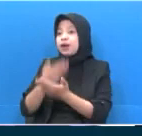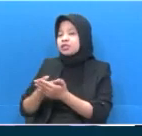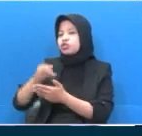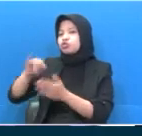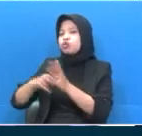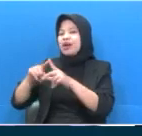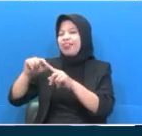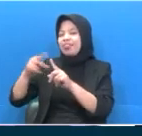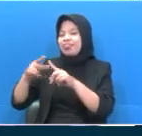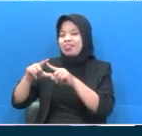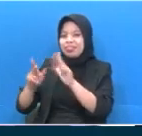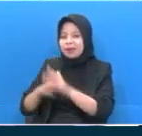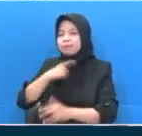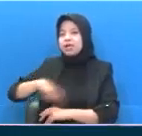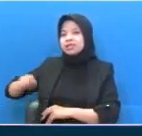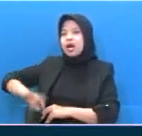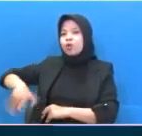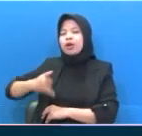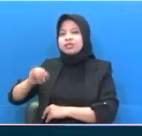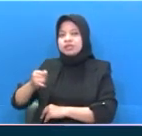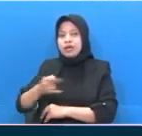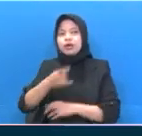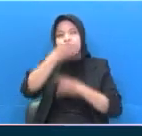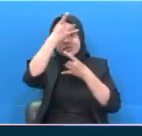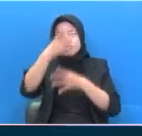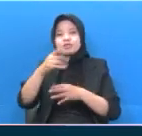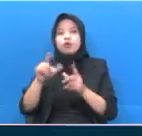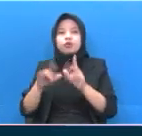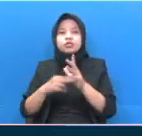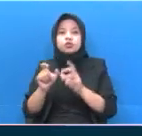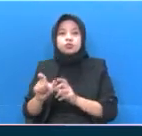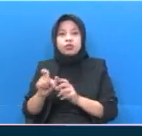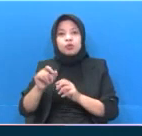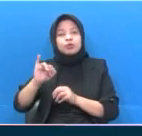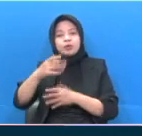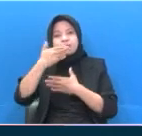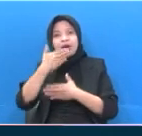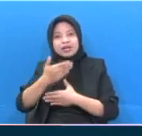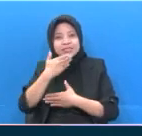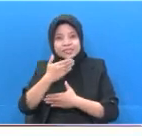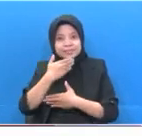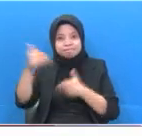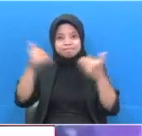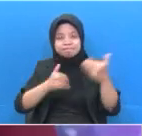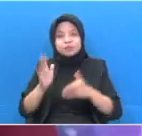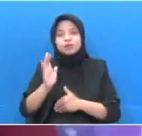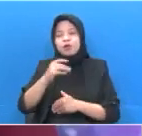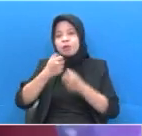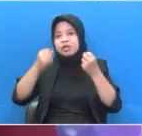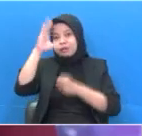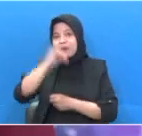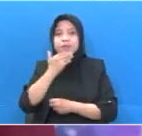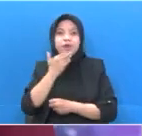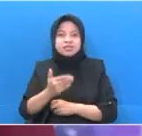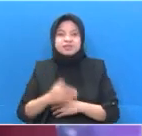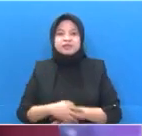keluarga Brigade Universitas Jenderal Sudirman profit Nugroho sudah bergabung bersama kami di Kompas malam terima